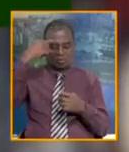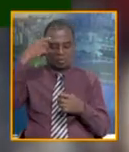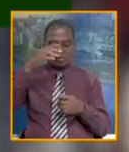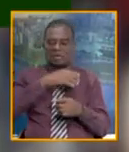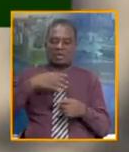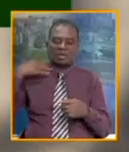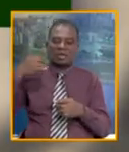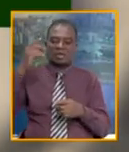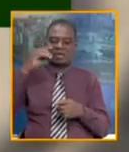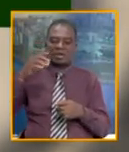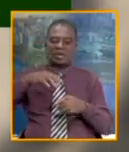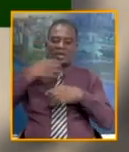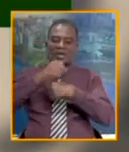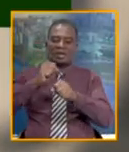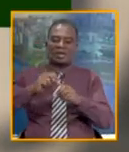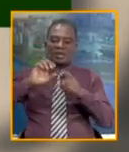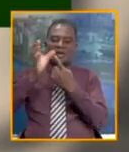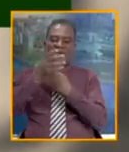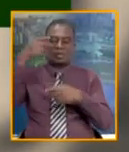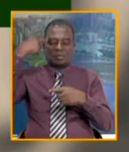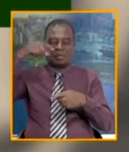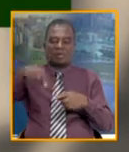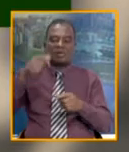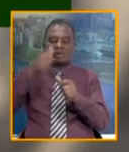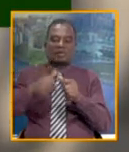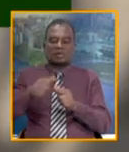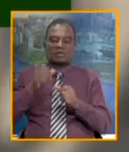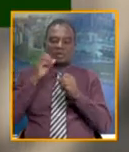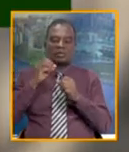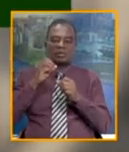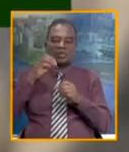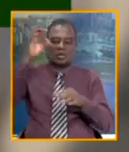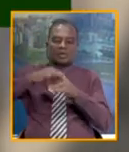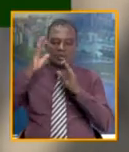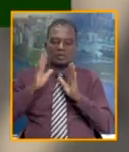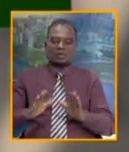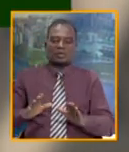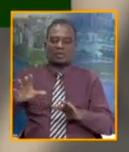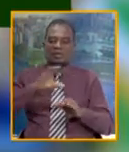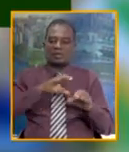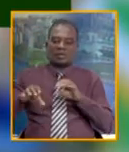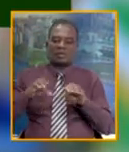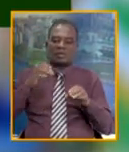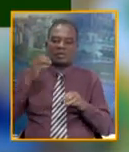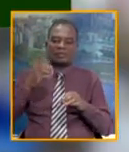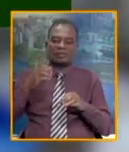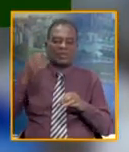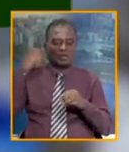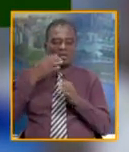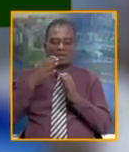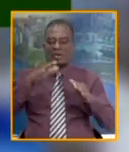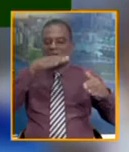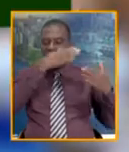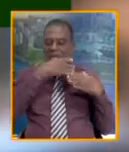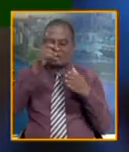candidats indépendants à créer les conditions pour que chaque électeur exerce librement son droit de vote. Le secrétariat d'État